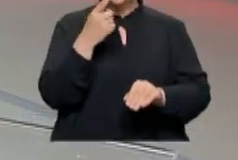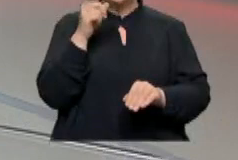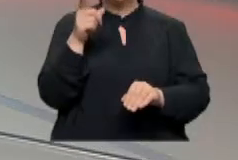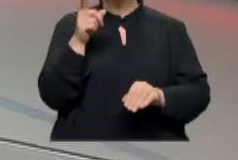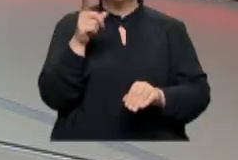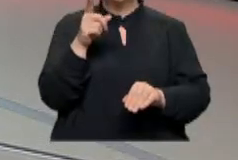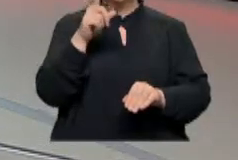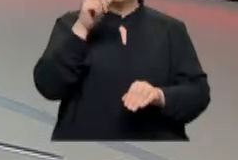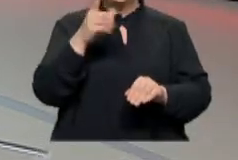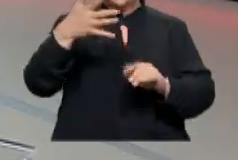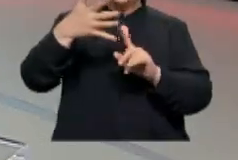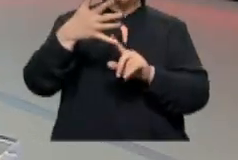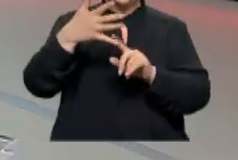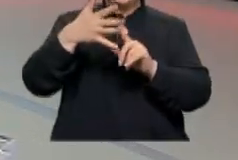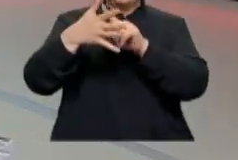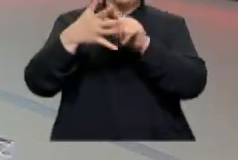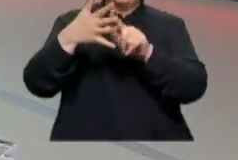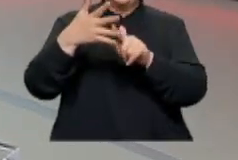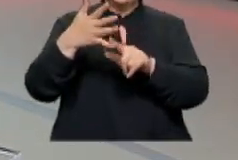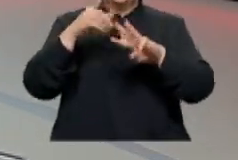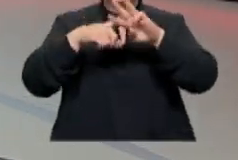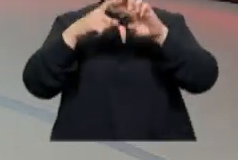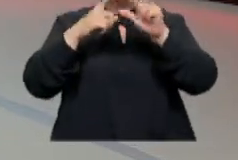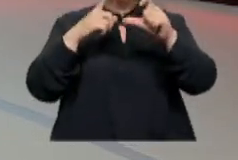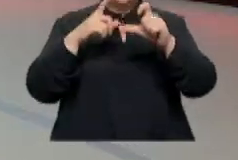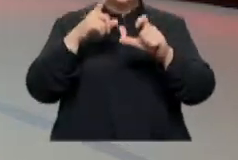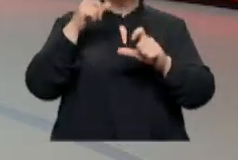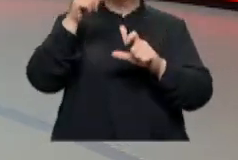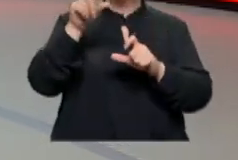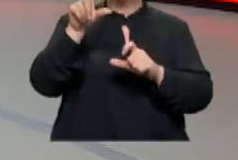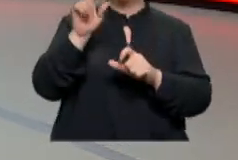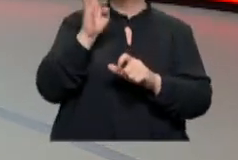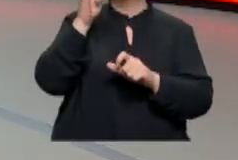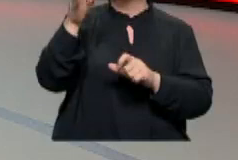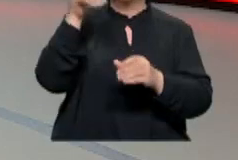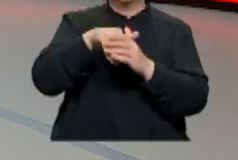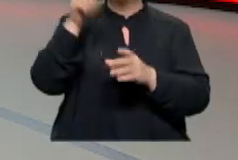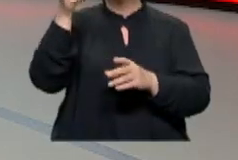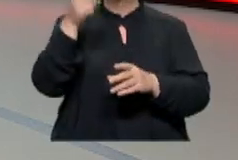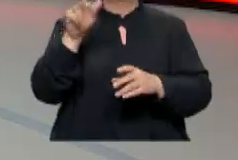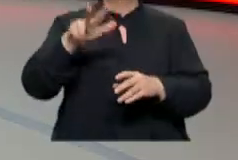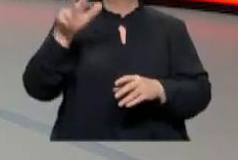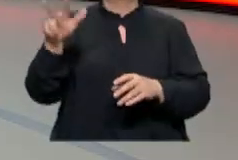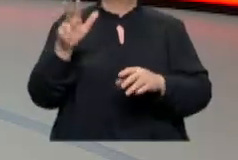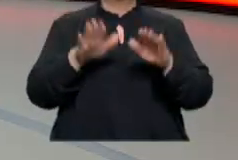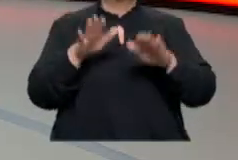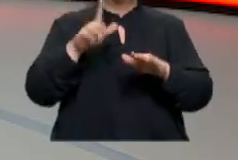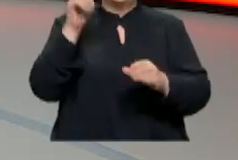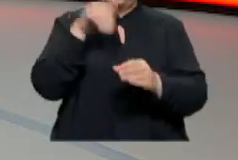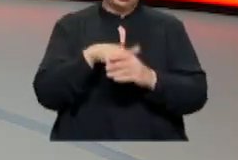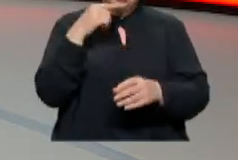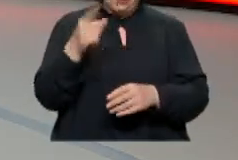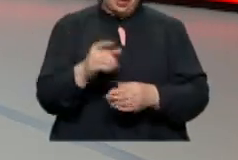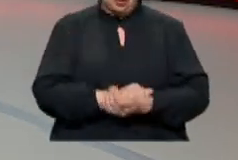orada ilk 5'te Eric Zemmour Le Pen'i tercih edeceğini söyledi. Bu da %33 civarında bir oy